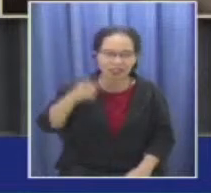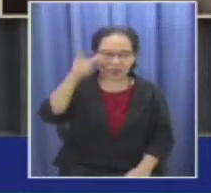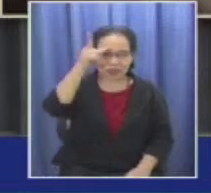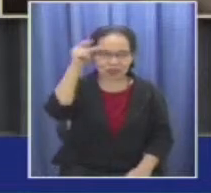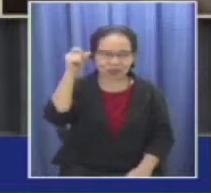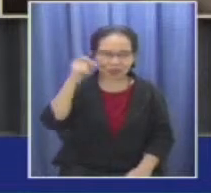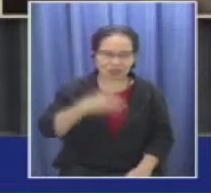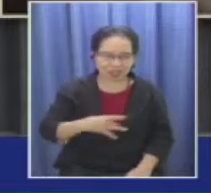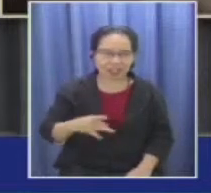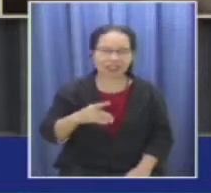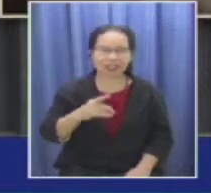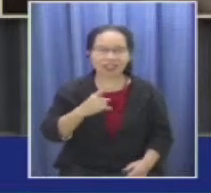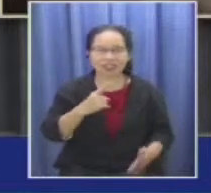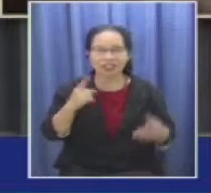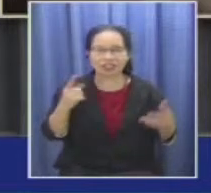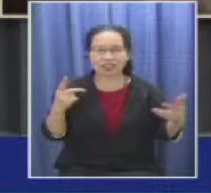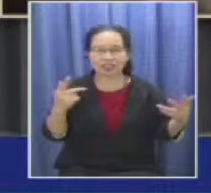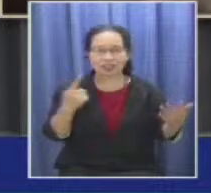se